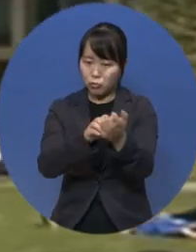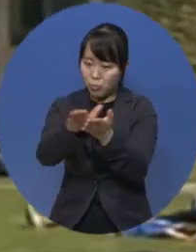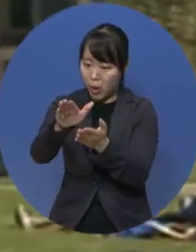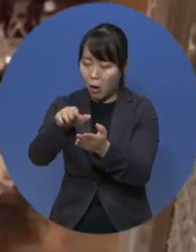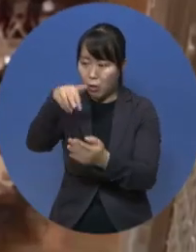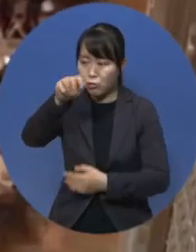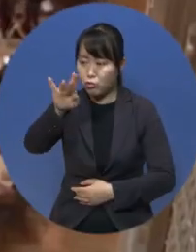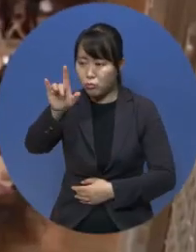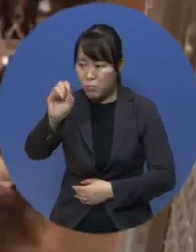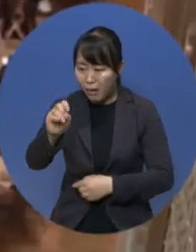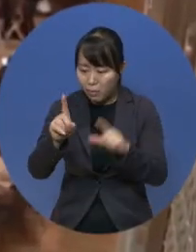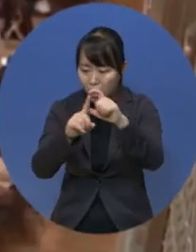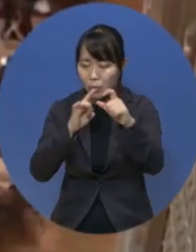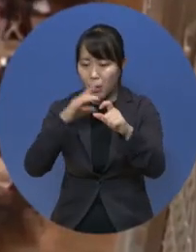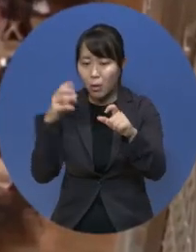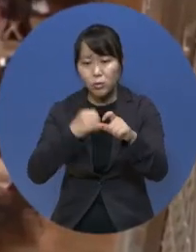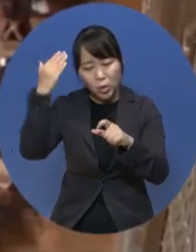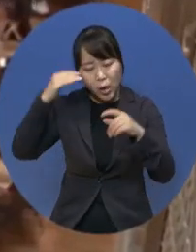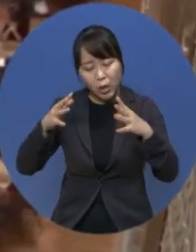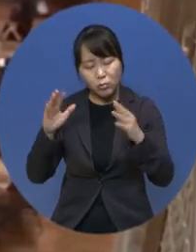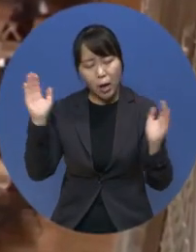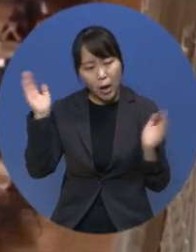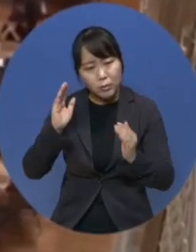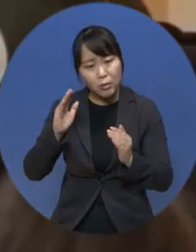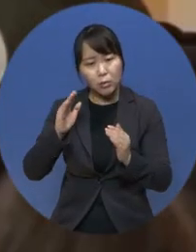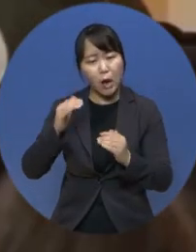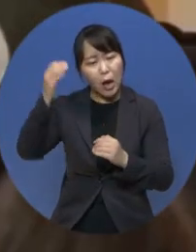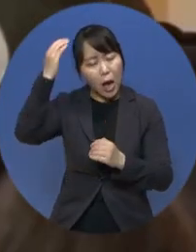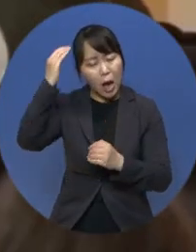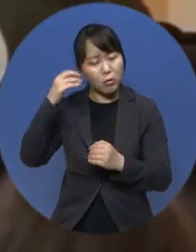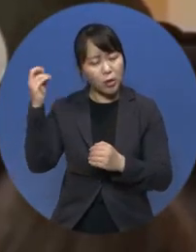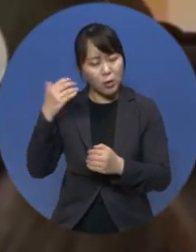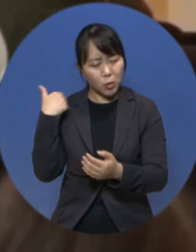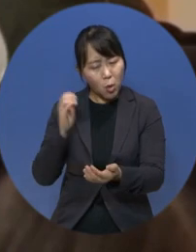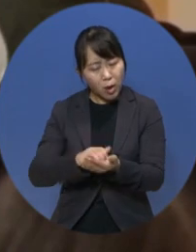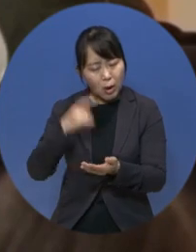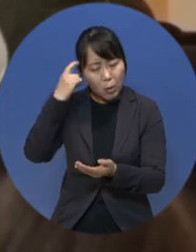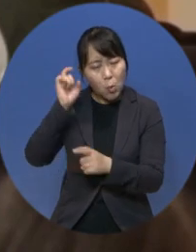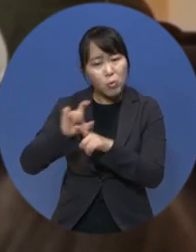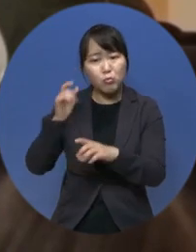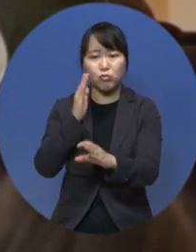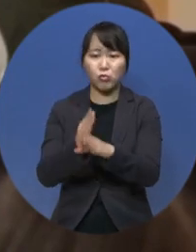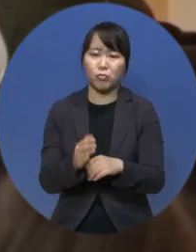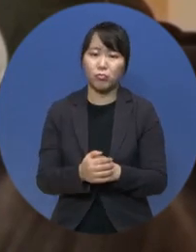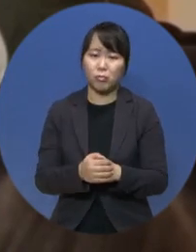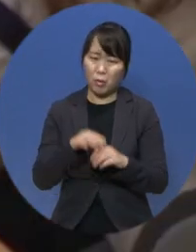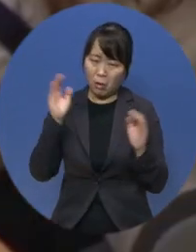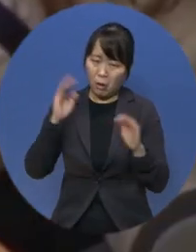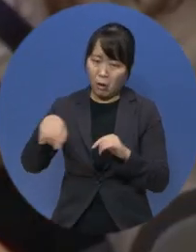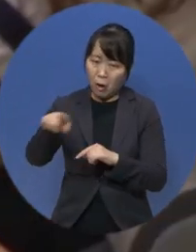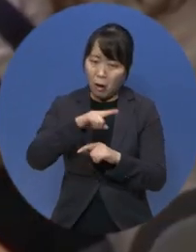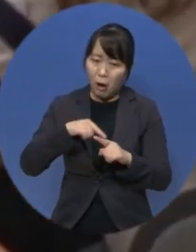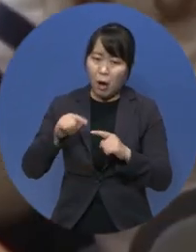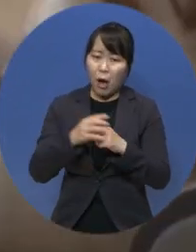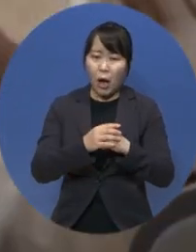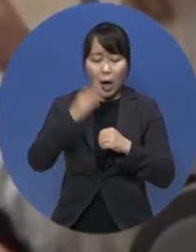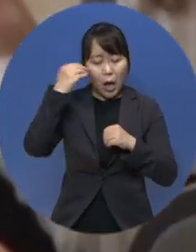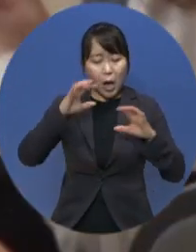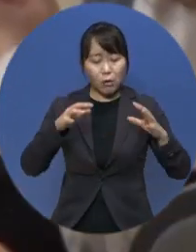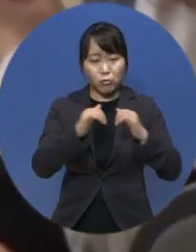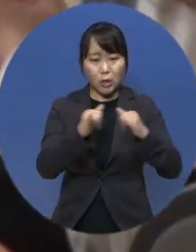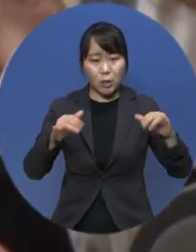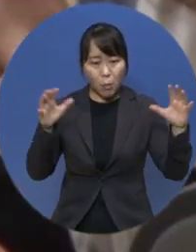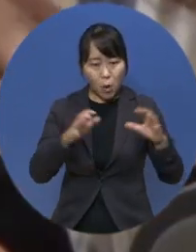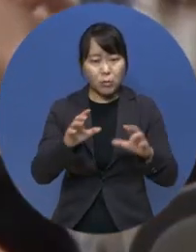가너 만으로도 한국 학생들은 귀국을 고민하고 있습니다 1 이미 학생들의 위축은 뉴욕 내 한인 타운 경기에도